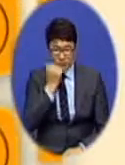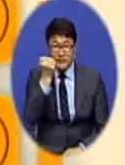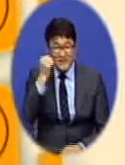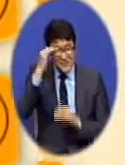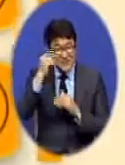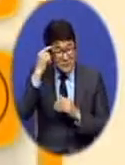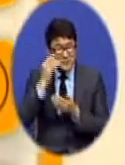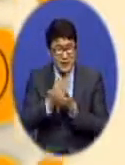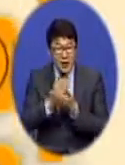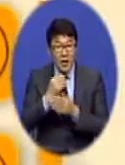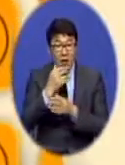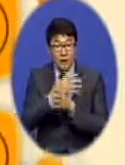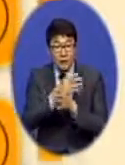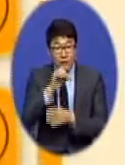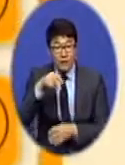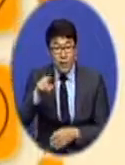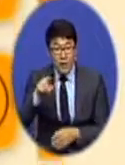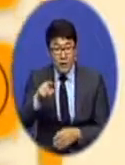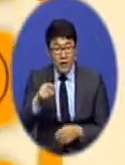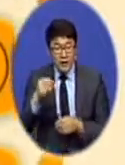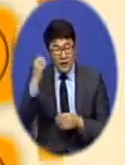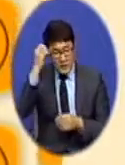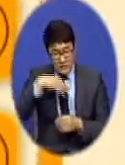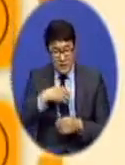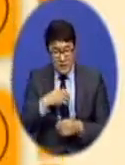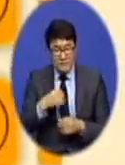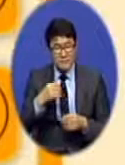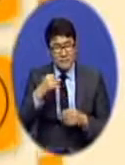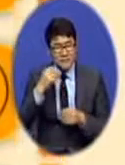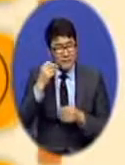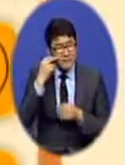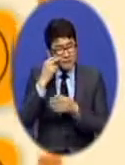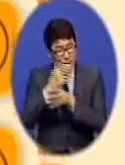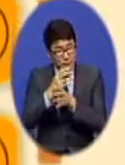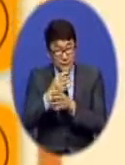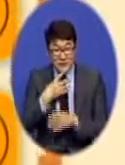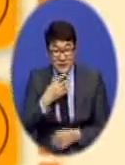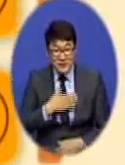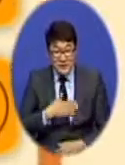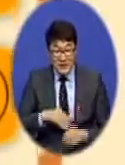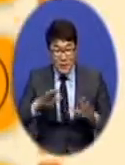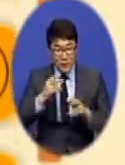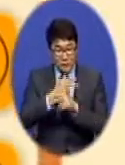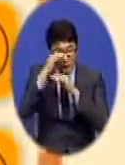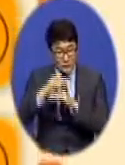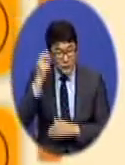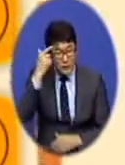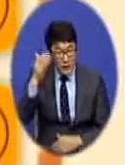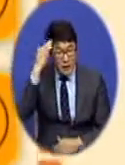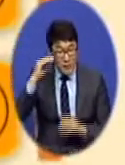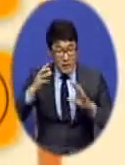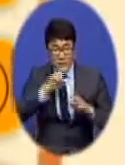이 유머라는 게요, 네. 네, 내어놓는 것부터 시작입니다. 넌센스 퀴즈니까. 네. 자, 이번 주 문제. 이번 주 문제입니다. 네.